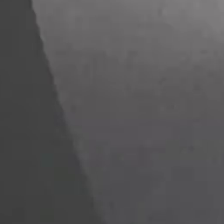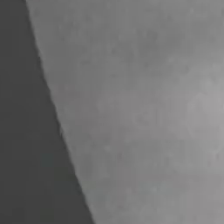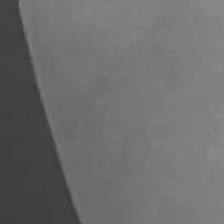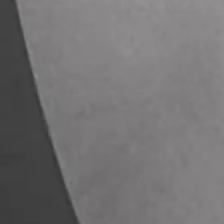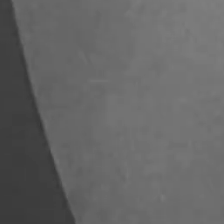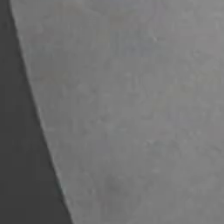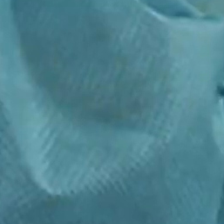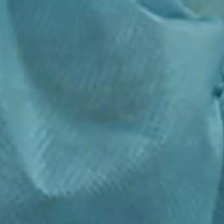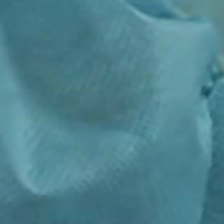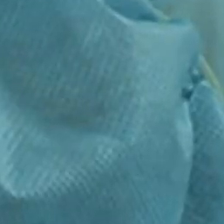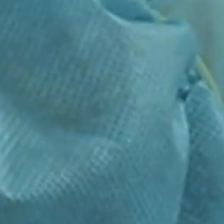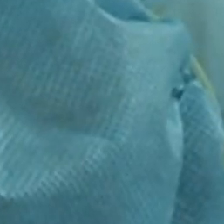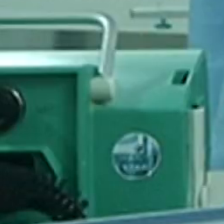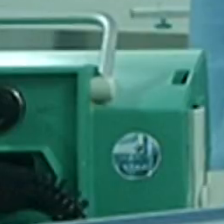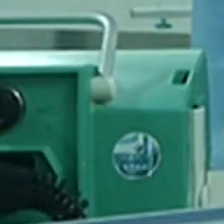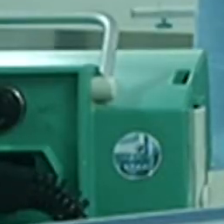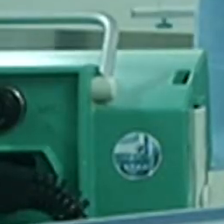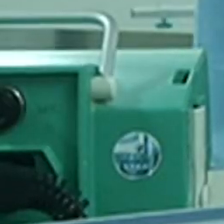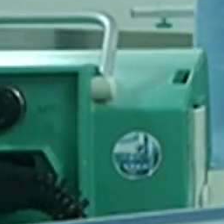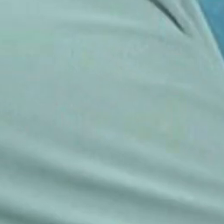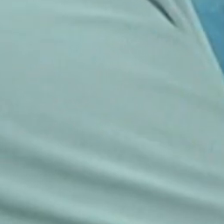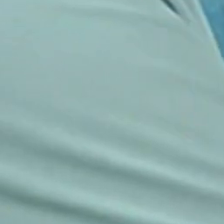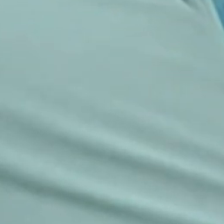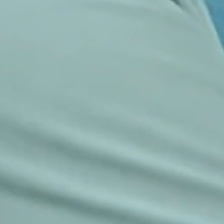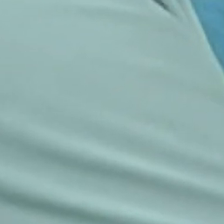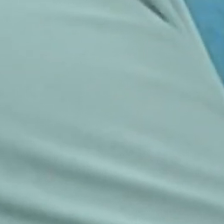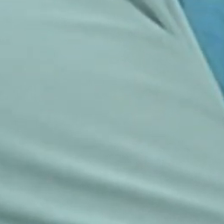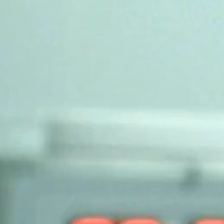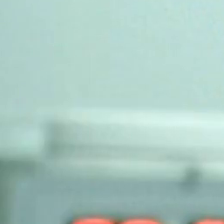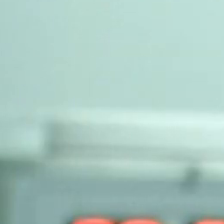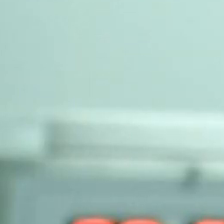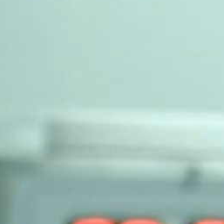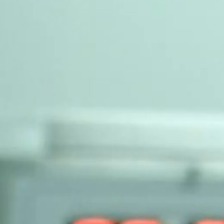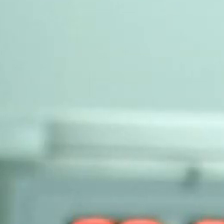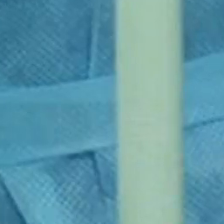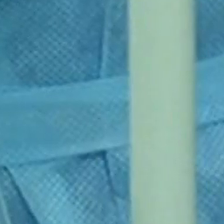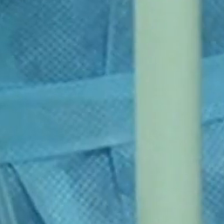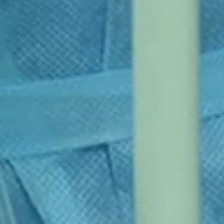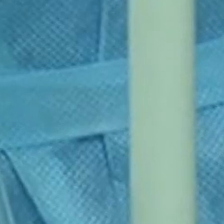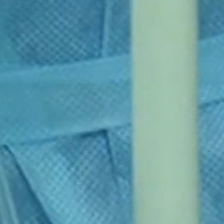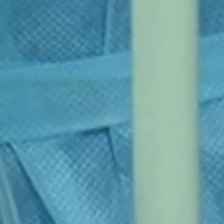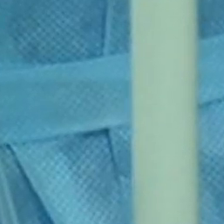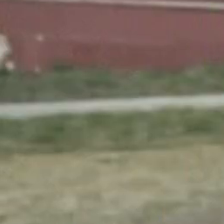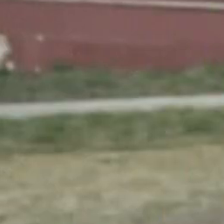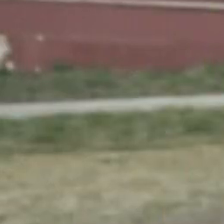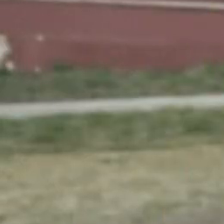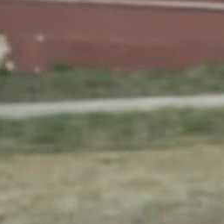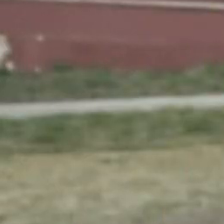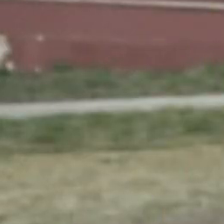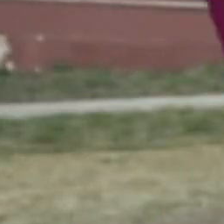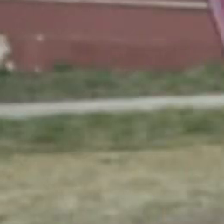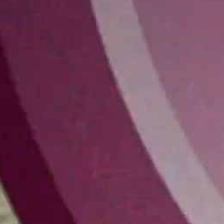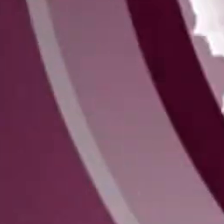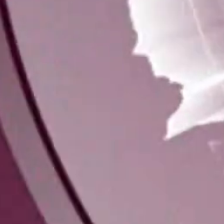сотрудничество. Впервые в Алматы российские отечественные хирурги провели уникальную операцию. За многочасовым вмешательством следила Рамина Мирзалимова.